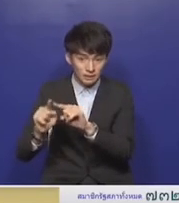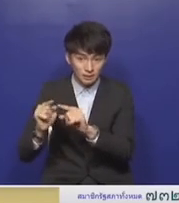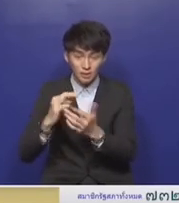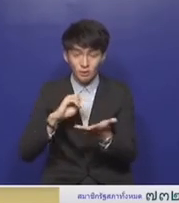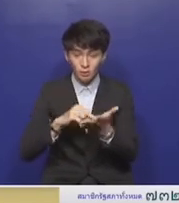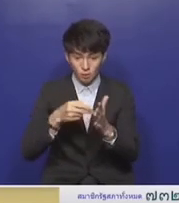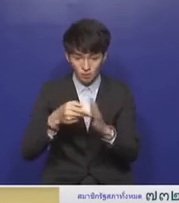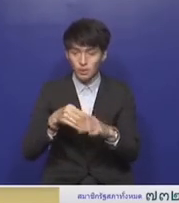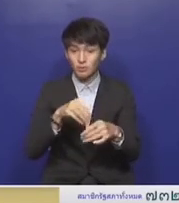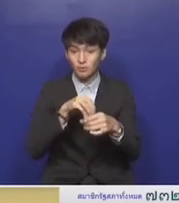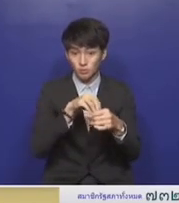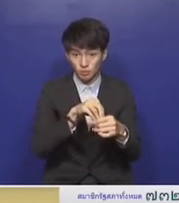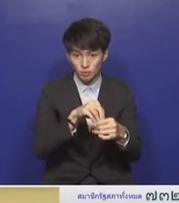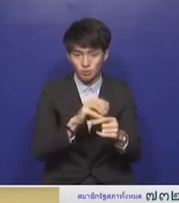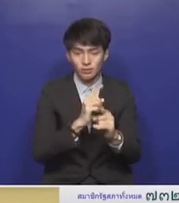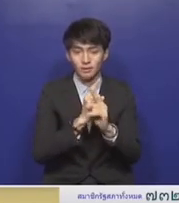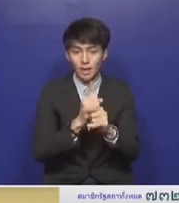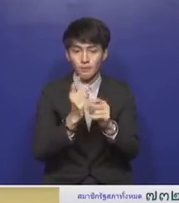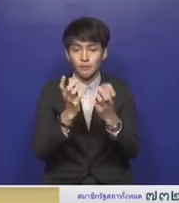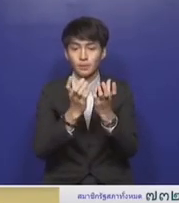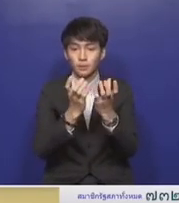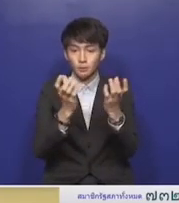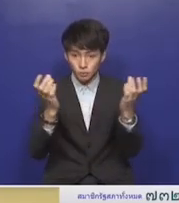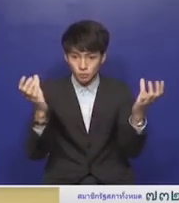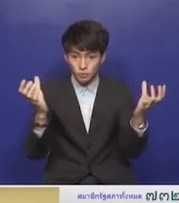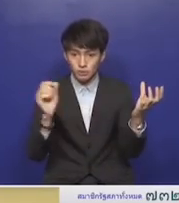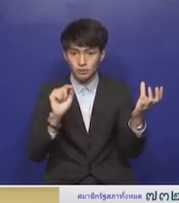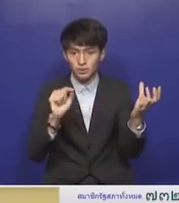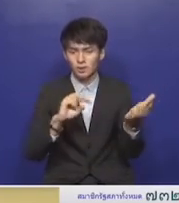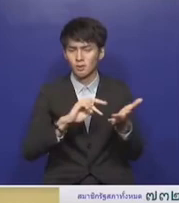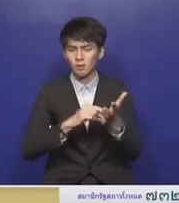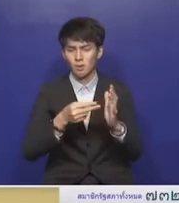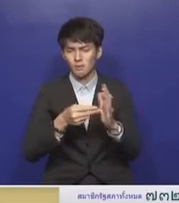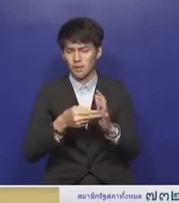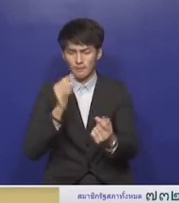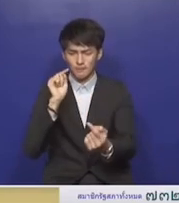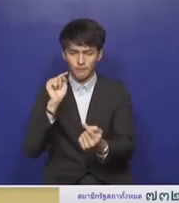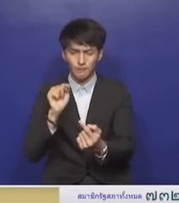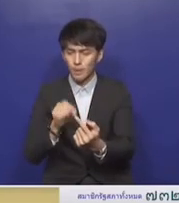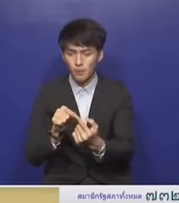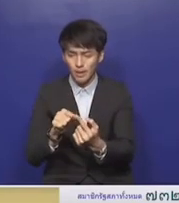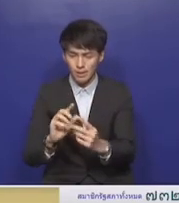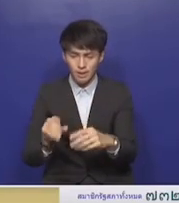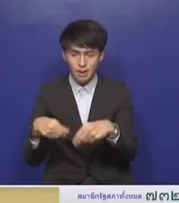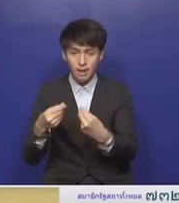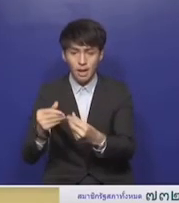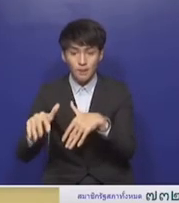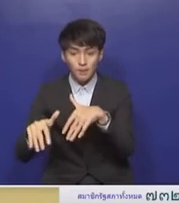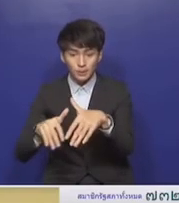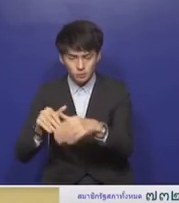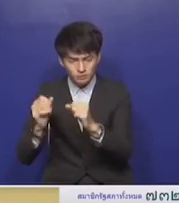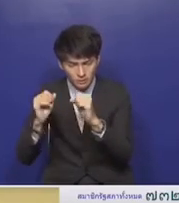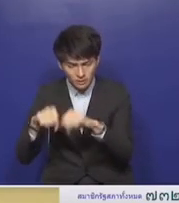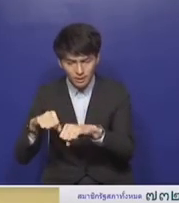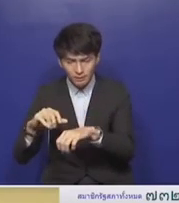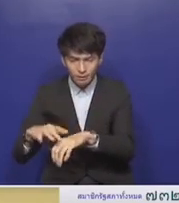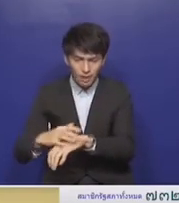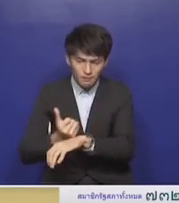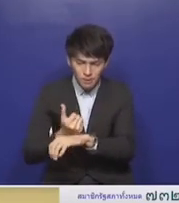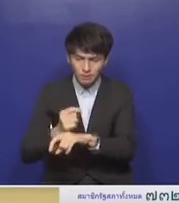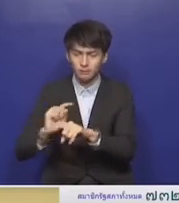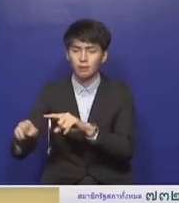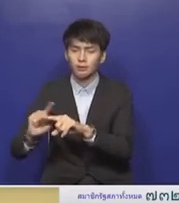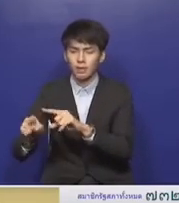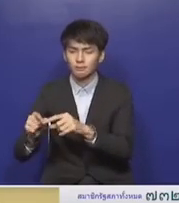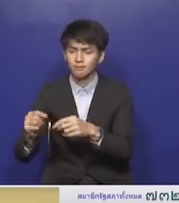รัฐธรรมนูญเท่านั้นไม่ได้มีเป้าหมายเพื่อจะให้ประชาชนได้มีการตัดสินใจทางการเมืองทางตรงแต่อย่างใดเลย